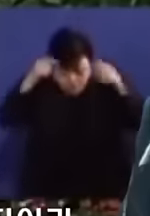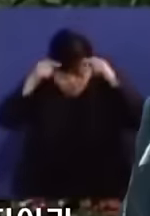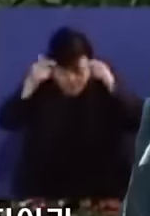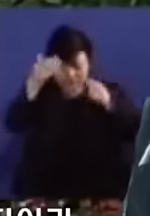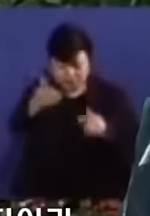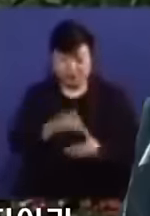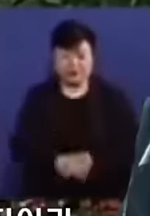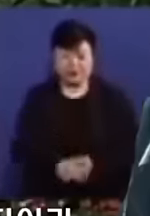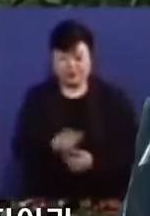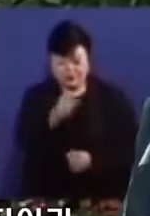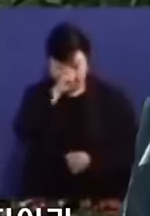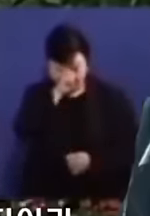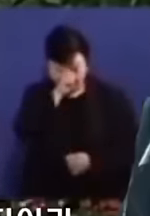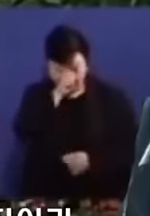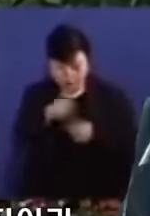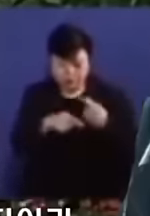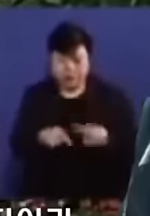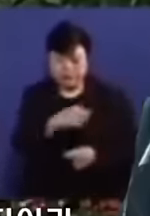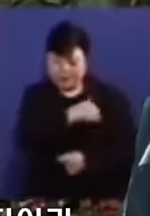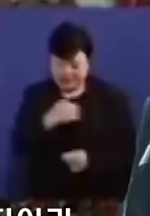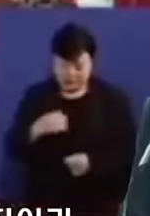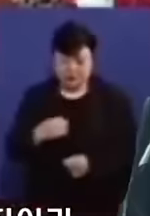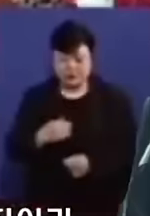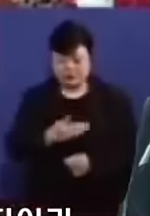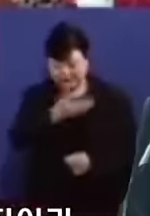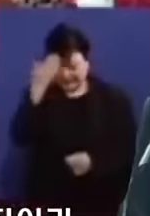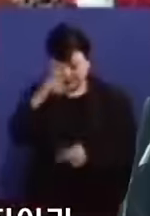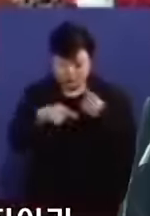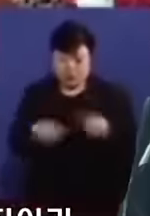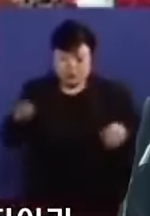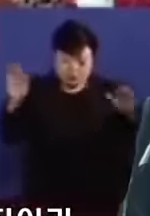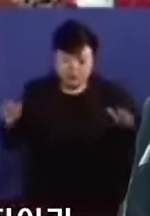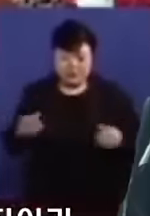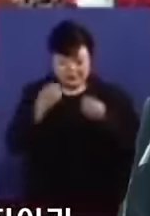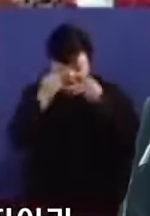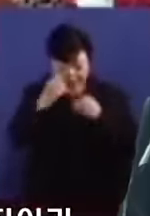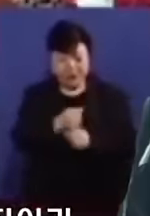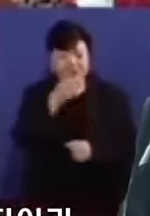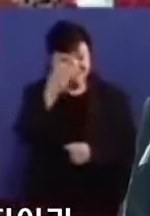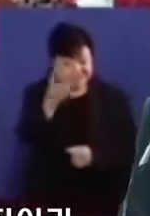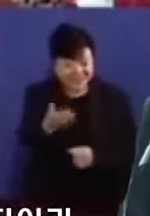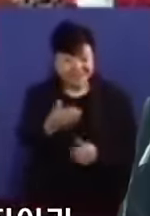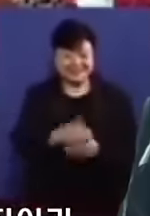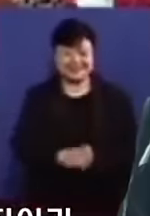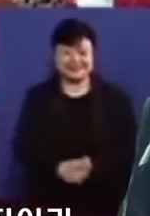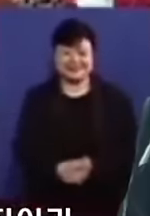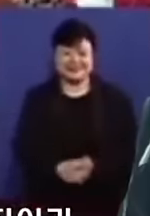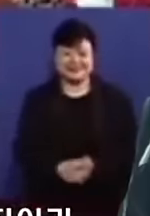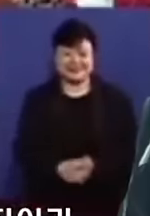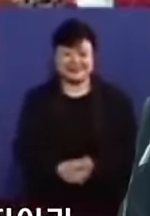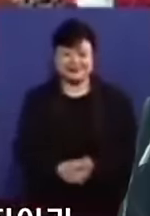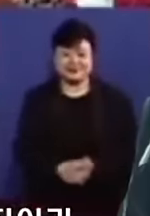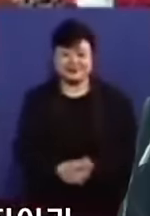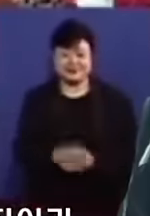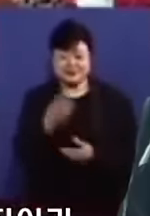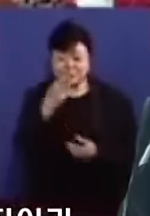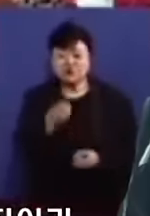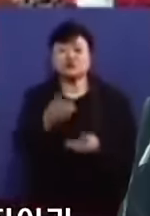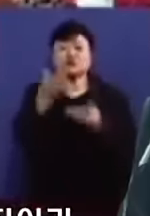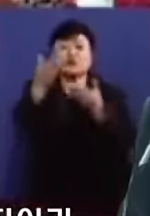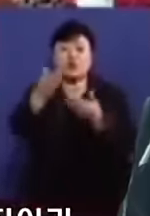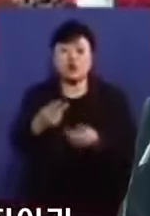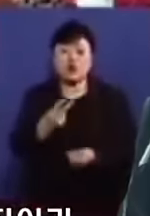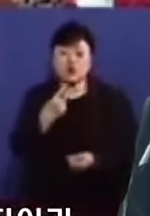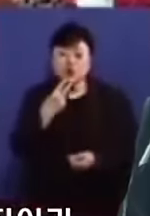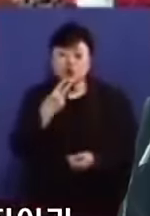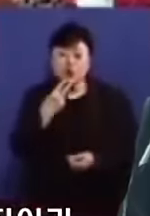관을 씌우시며 좋은 것으로 내 소원을 만족케 하사 내 청춘으로 독수리같이 새롭게 하시는 도다. 삼중 축복 아닙니까? 요한